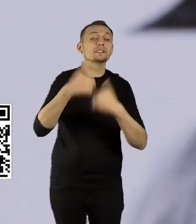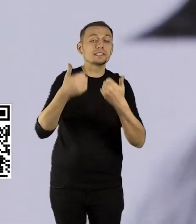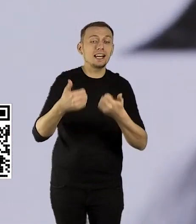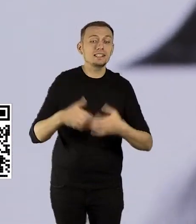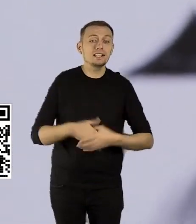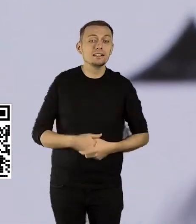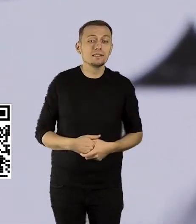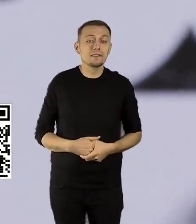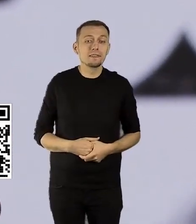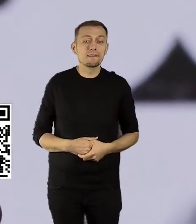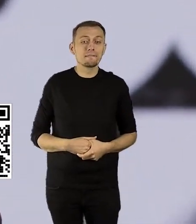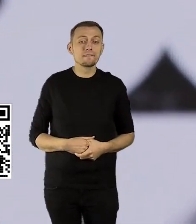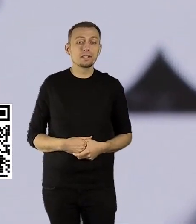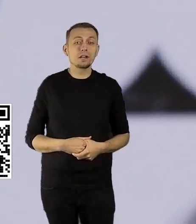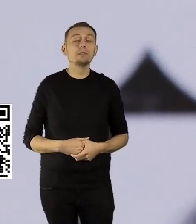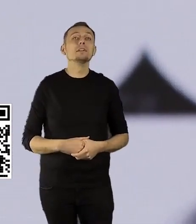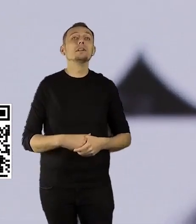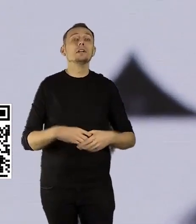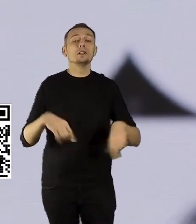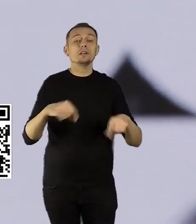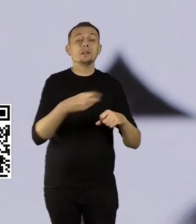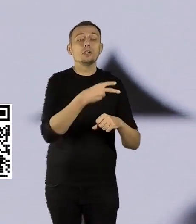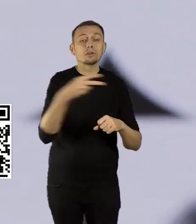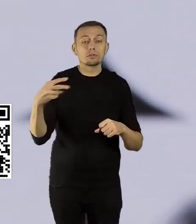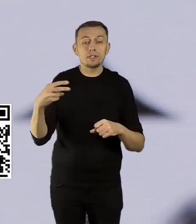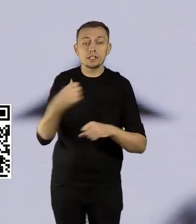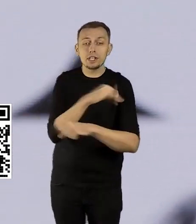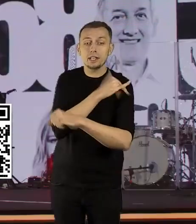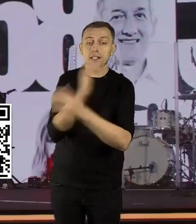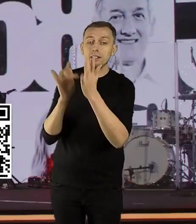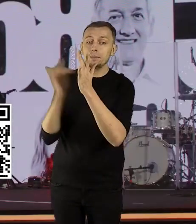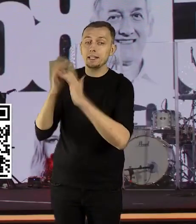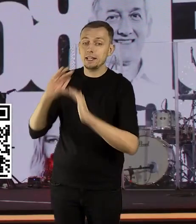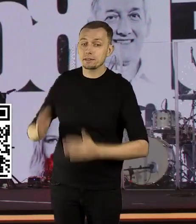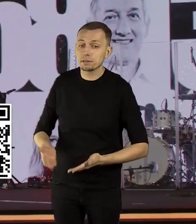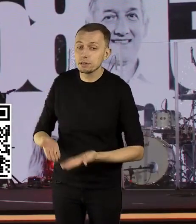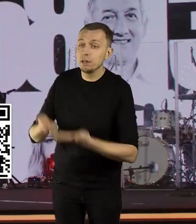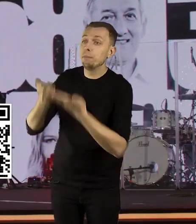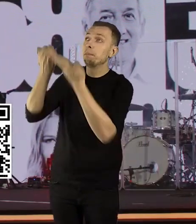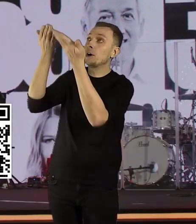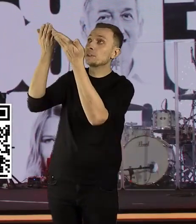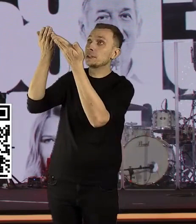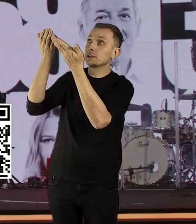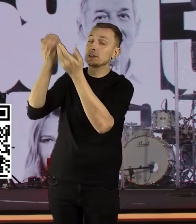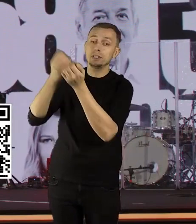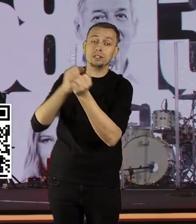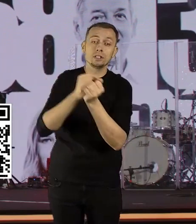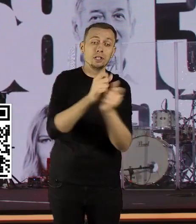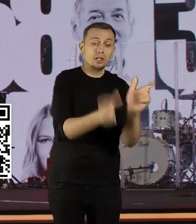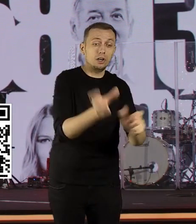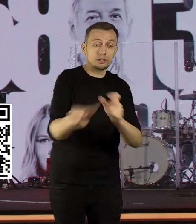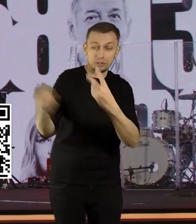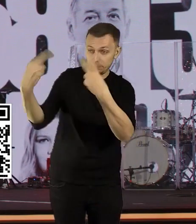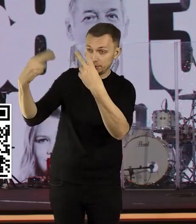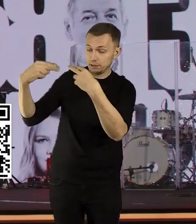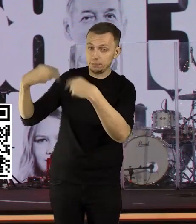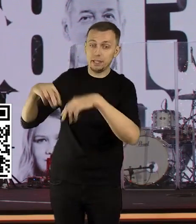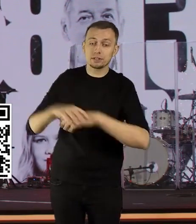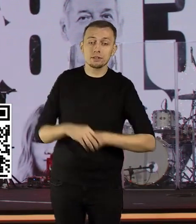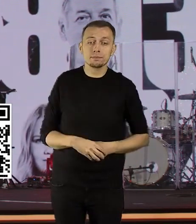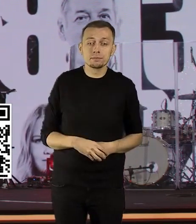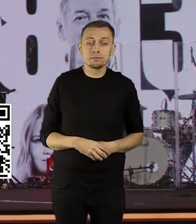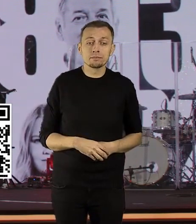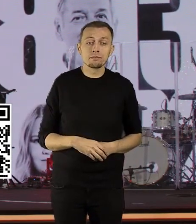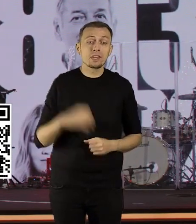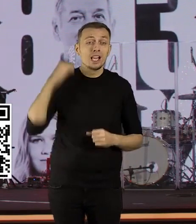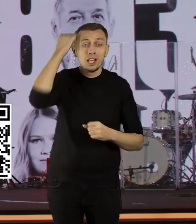jakbyście podnosili imię Jezus wyżej i więcej ludzi Go zobaczy. Na tym polega moc lajku, głupiego naciśnięcia